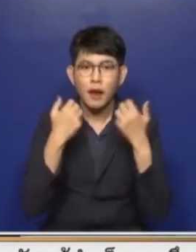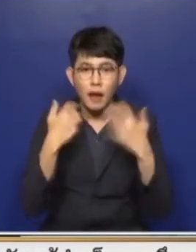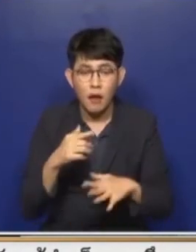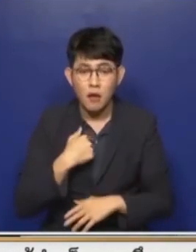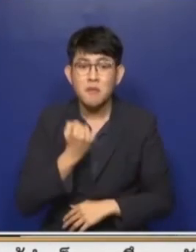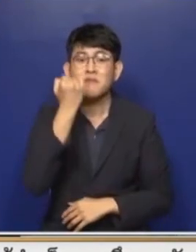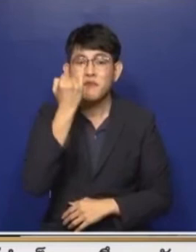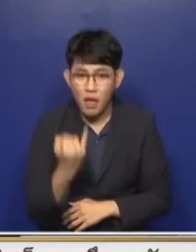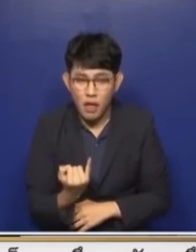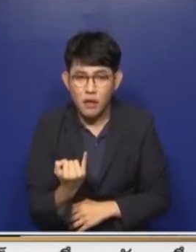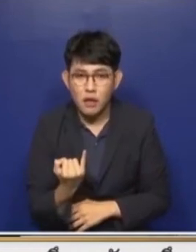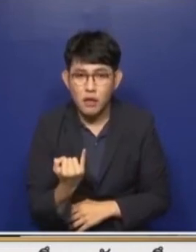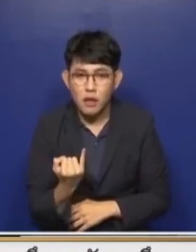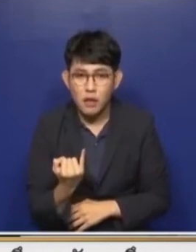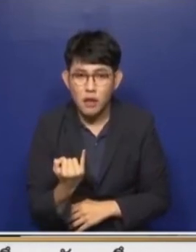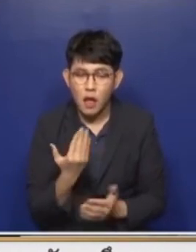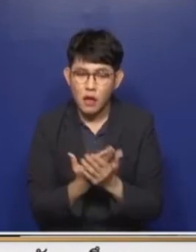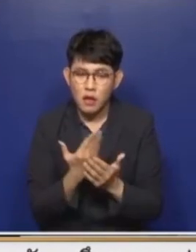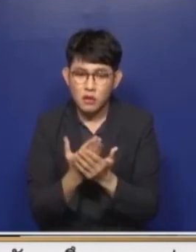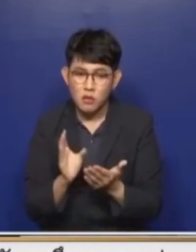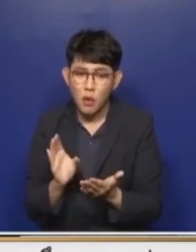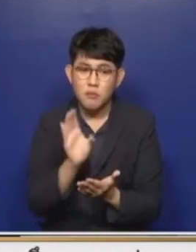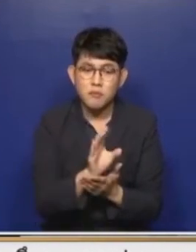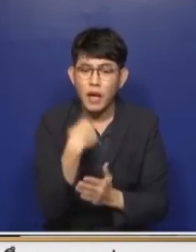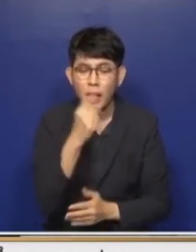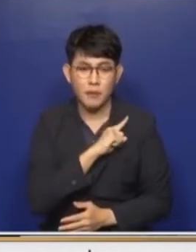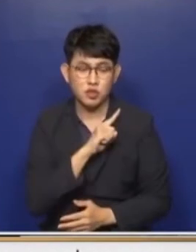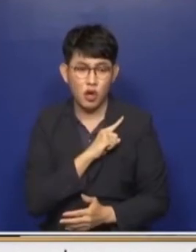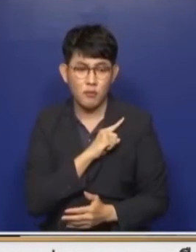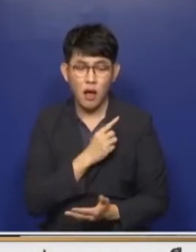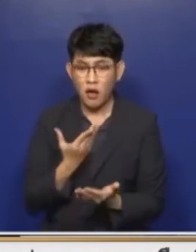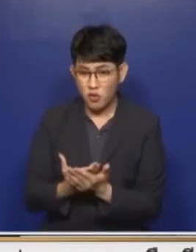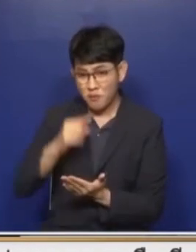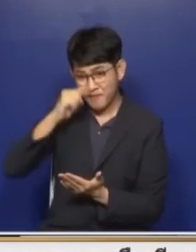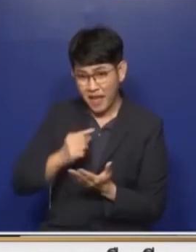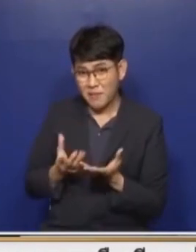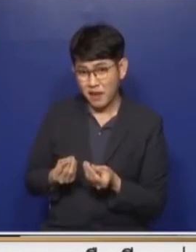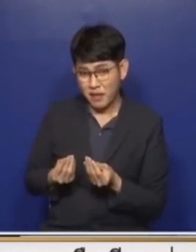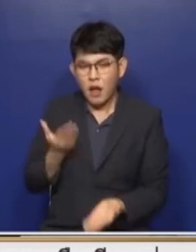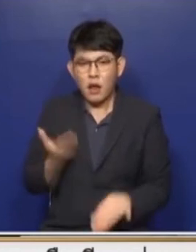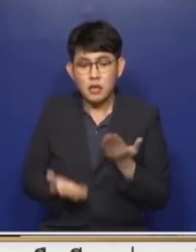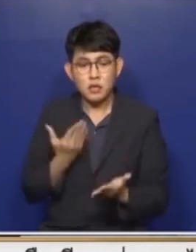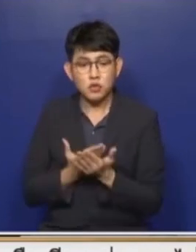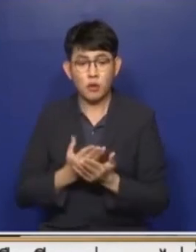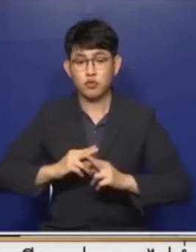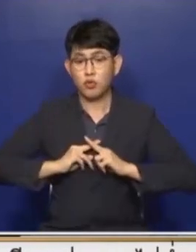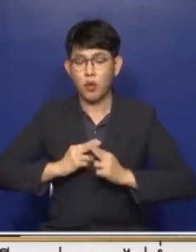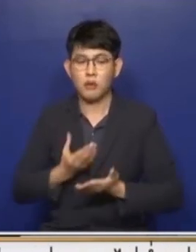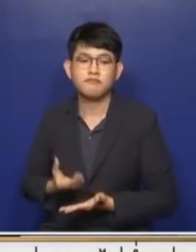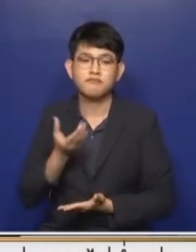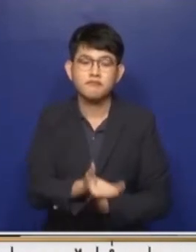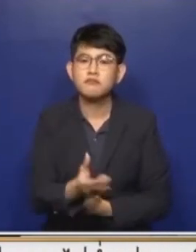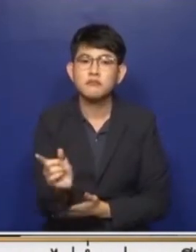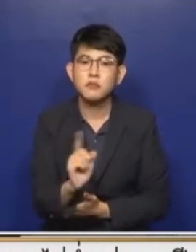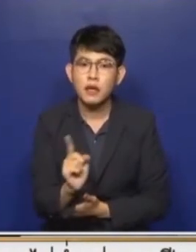แazedet mieพานจะเอางพระมาณไปจ่ายเป็หมบพระมาณแห่นดิน spectacle cerebral cerebral cerebral cerebralอกั้ง